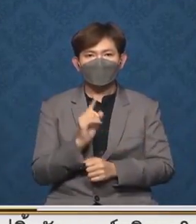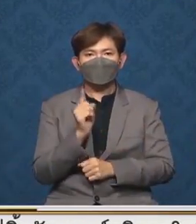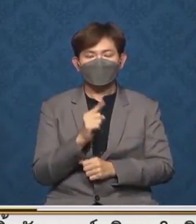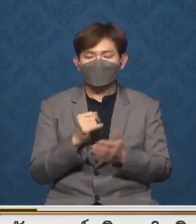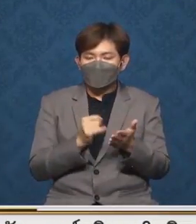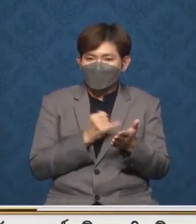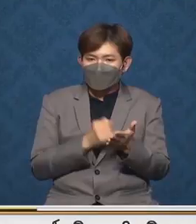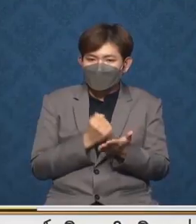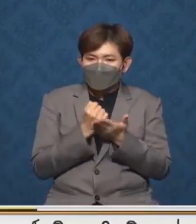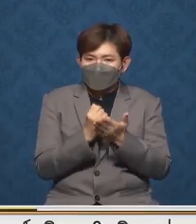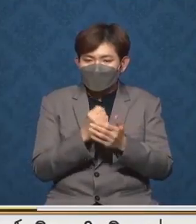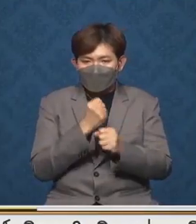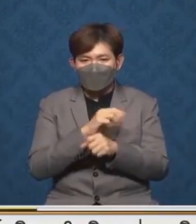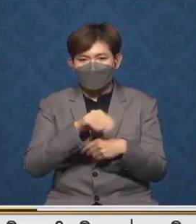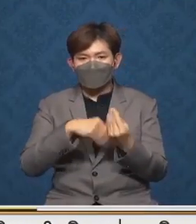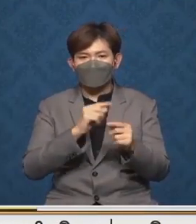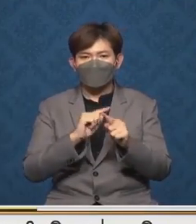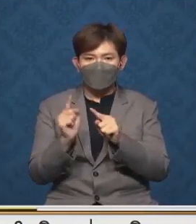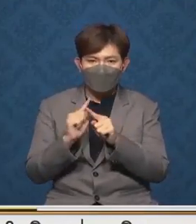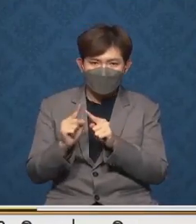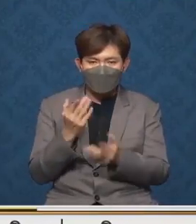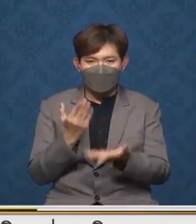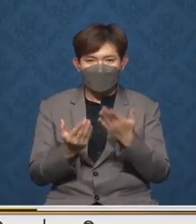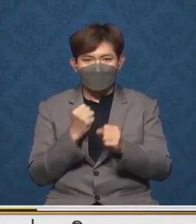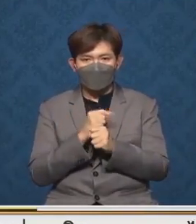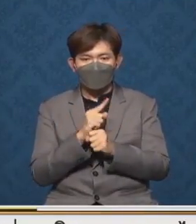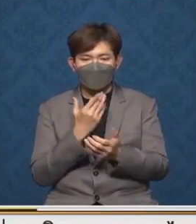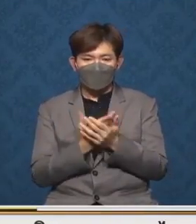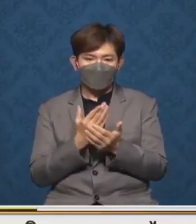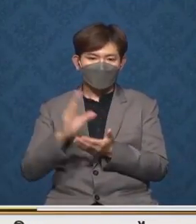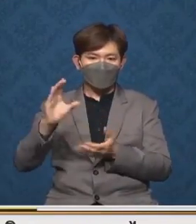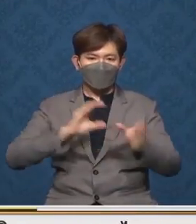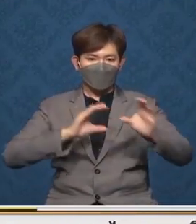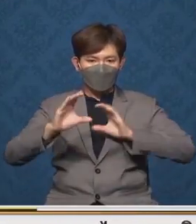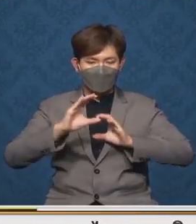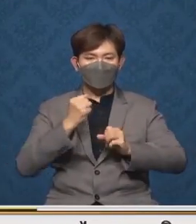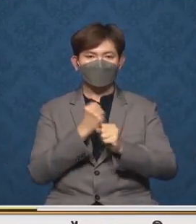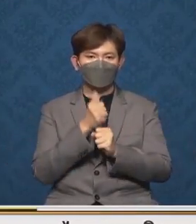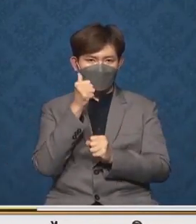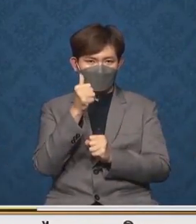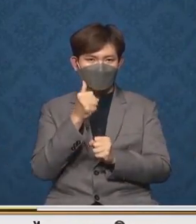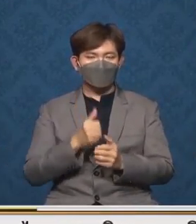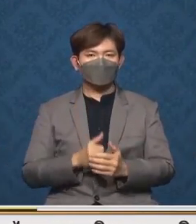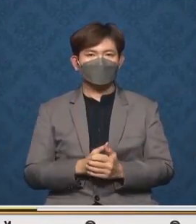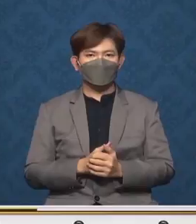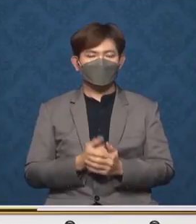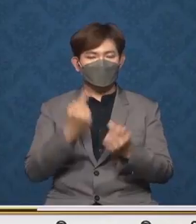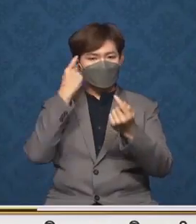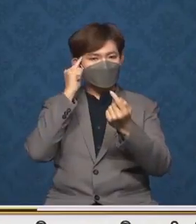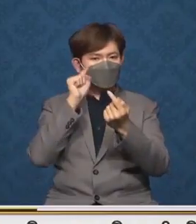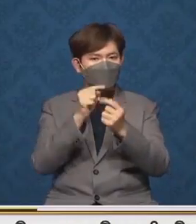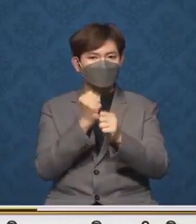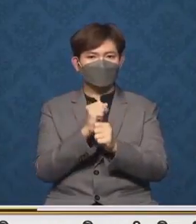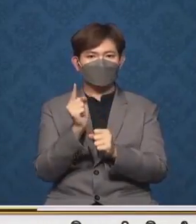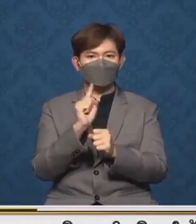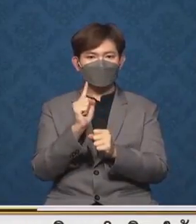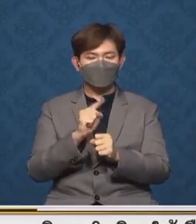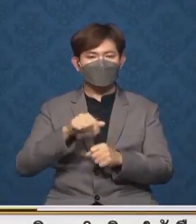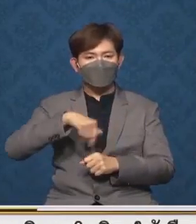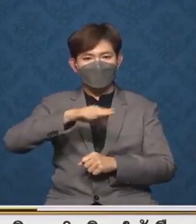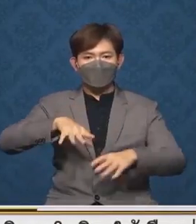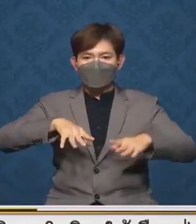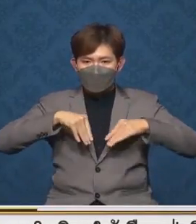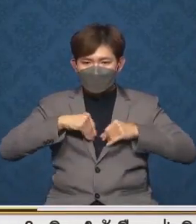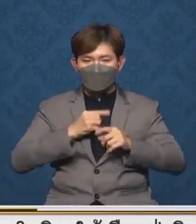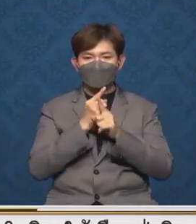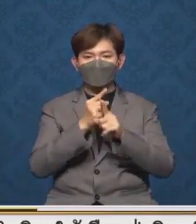ดวกในการทำธุรกิจและดึงดูดการลงทุนของประเทศได้เพิ่มมากขึ้นโดยมีเป้าหมายให้ได้รับการยอมรับในระดับส